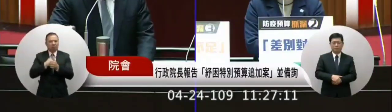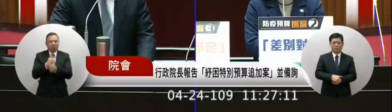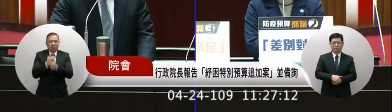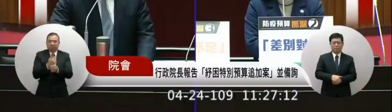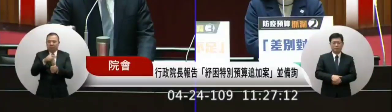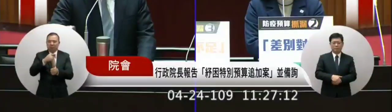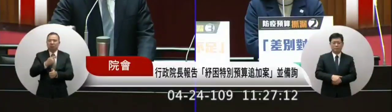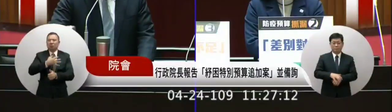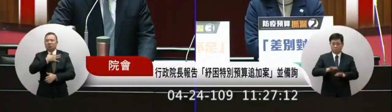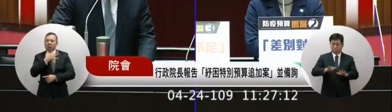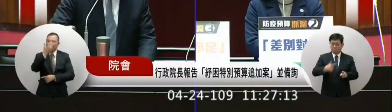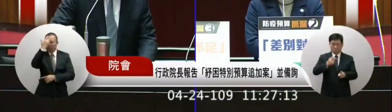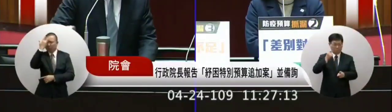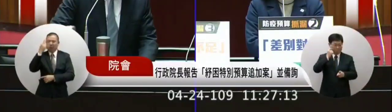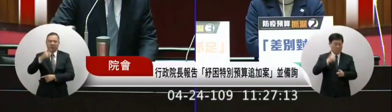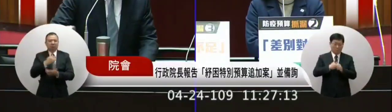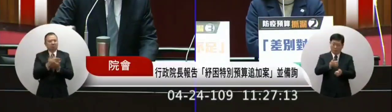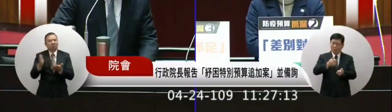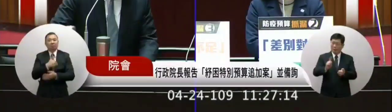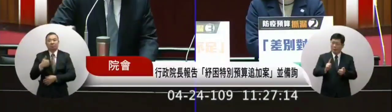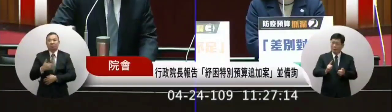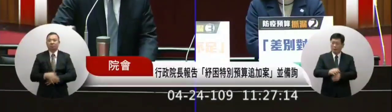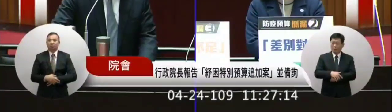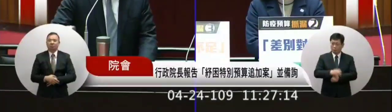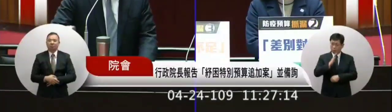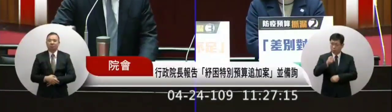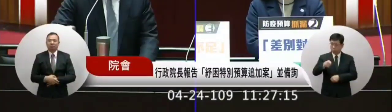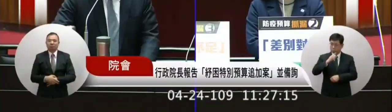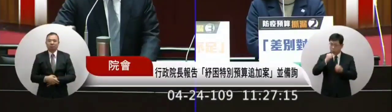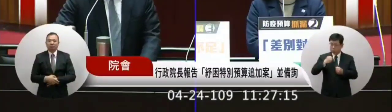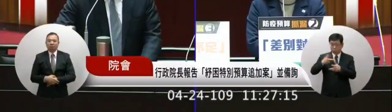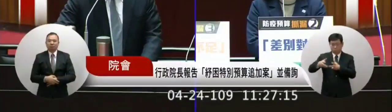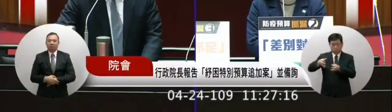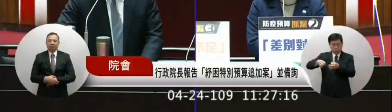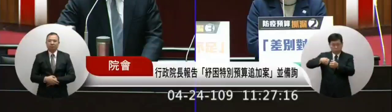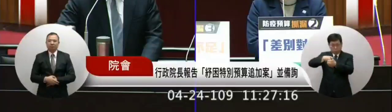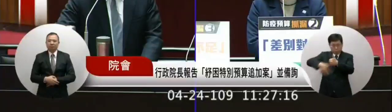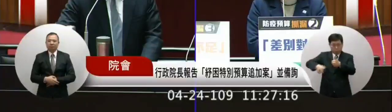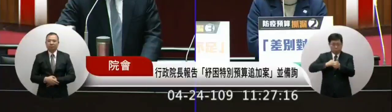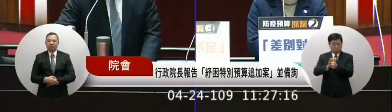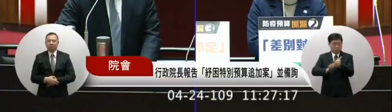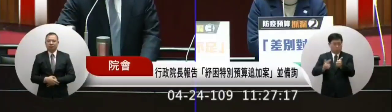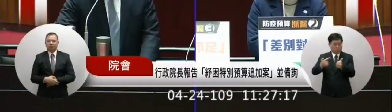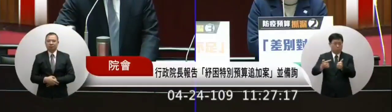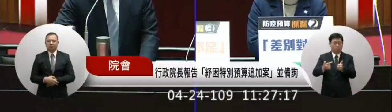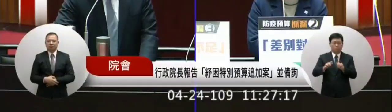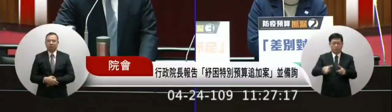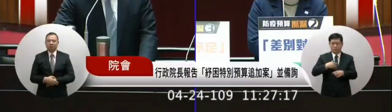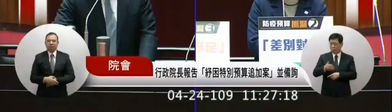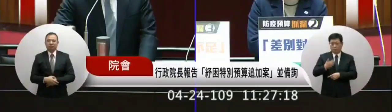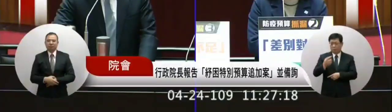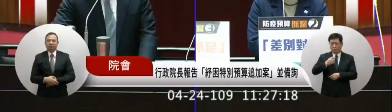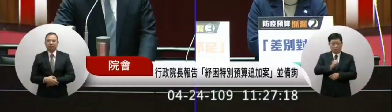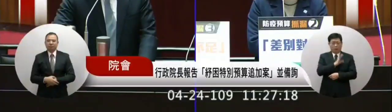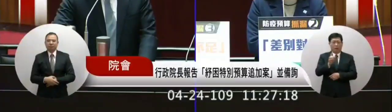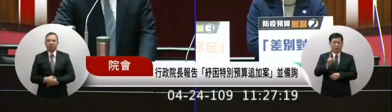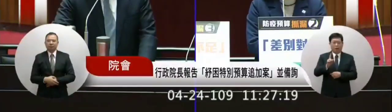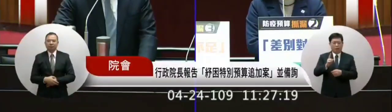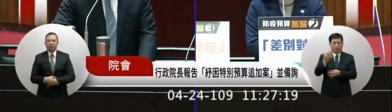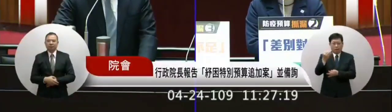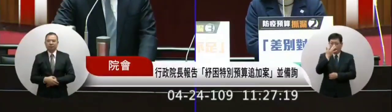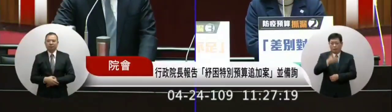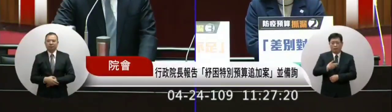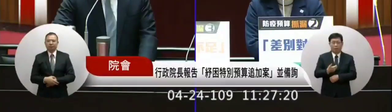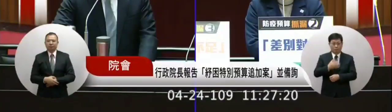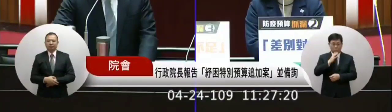过关关过。 现在最难过的关是什么呢？是不是在产业面受到的冲击我们看不到尽头？